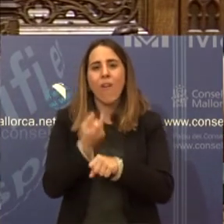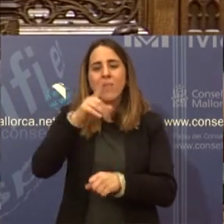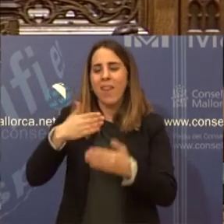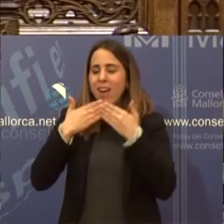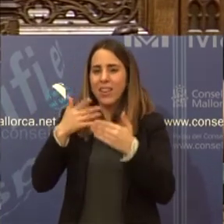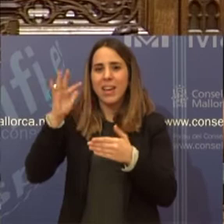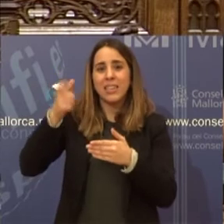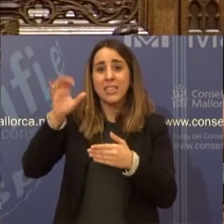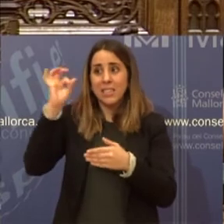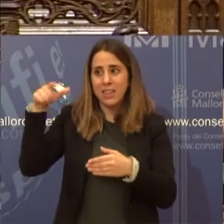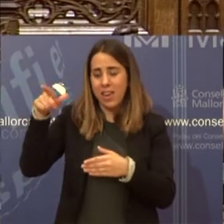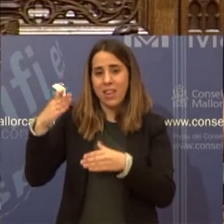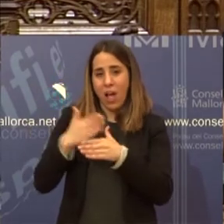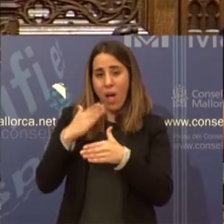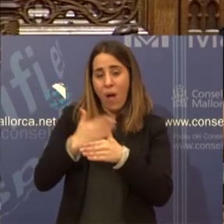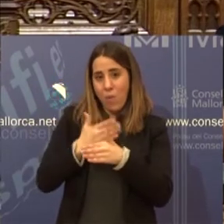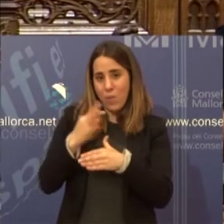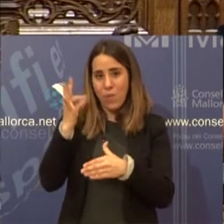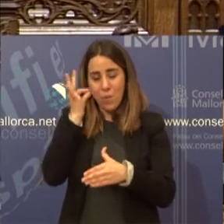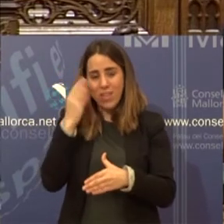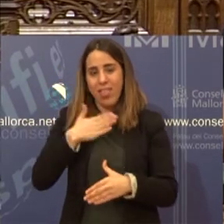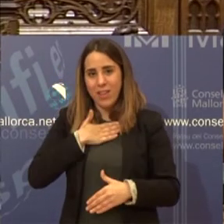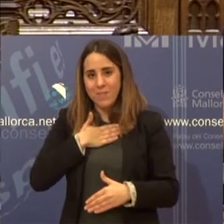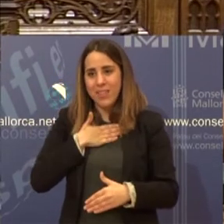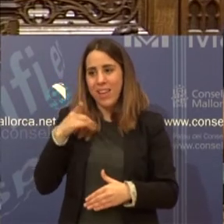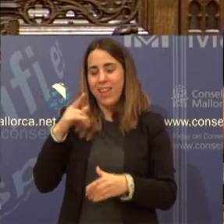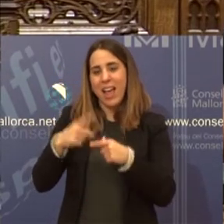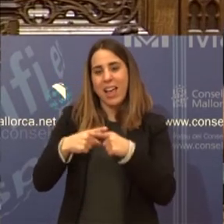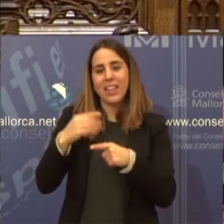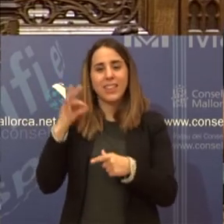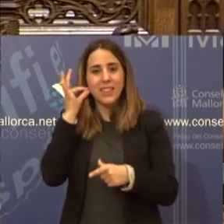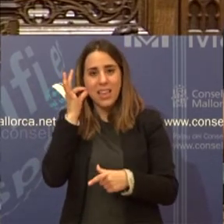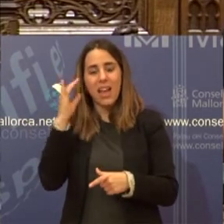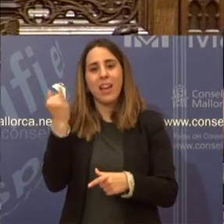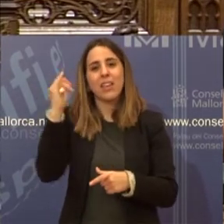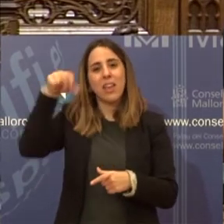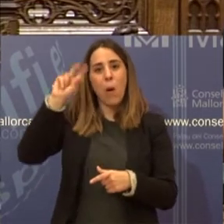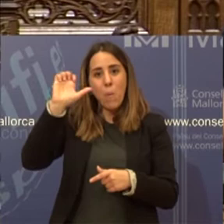a na Xisca, que és la meva cunyada, la tia d'en Jaume,